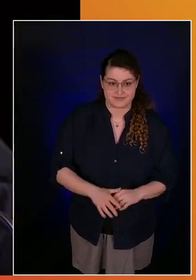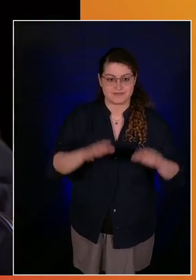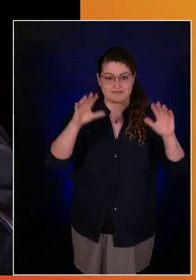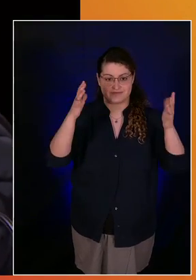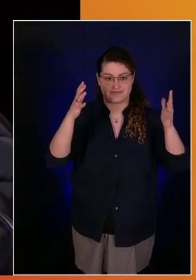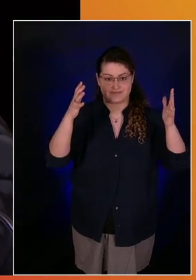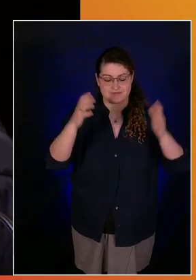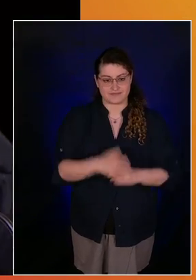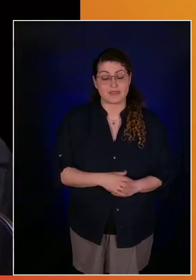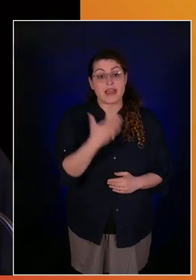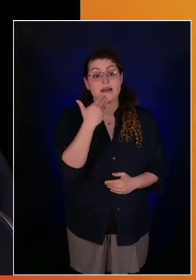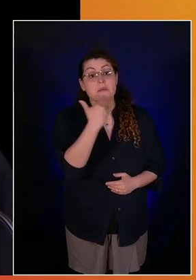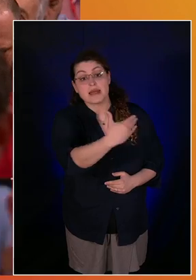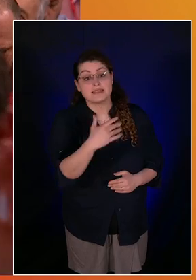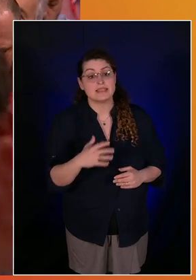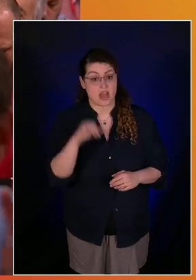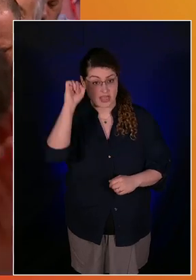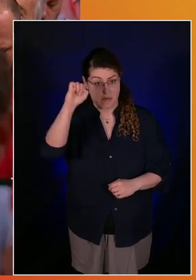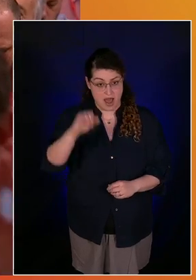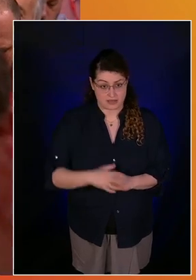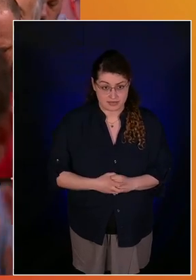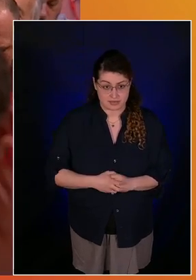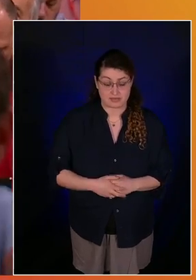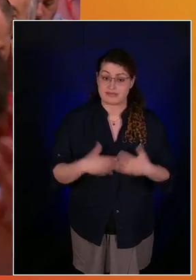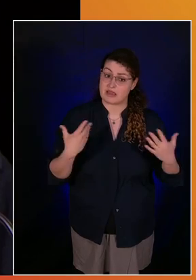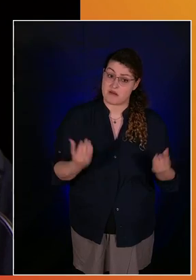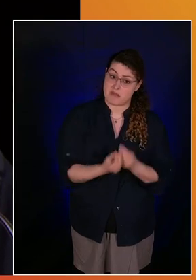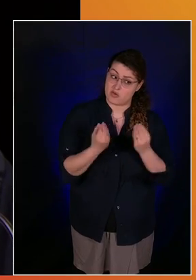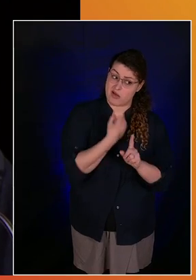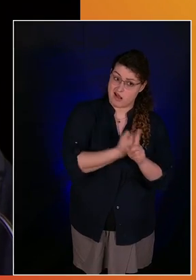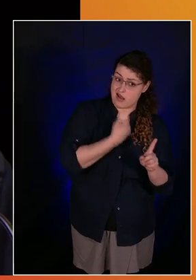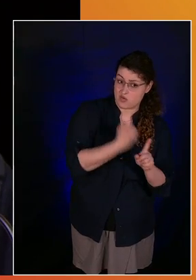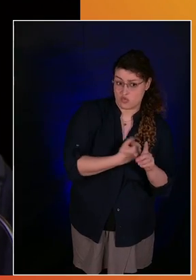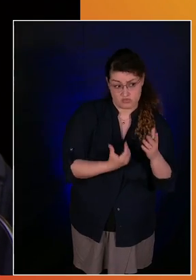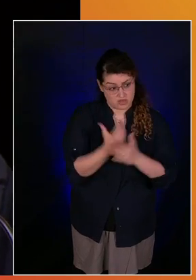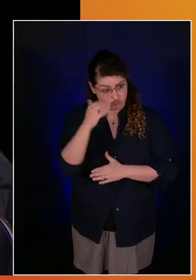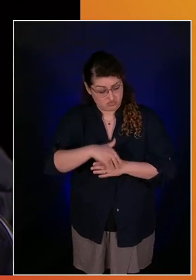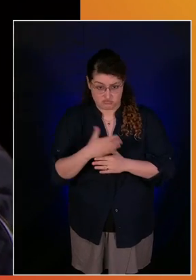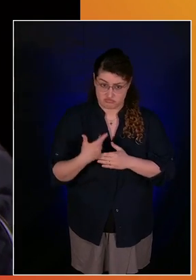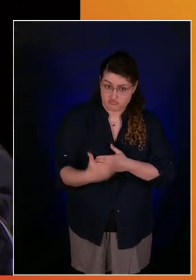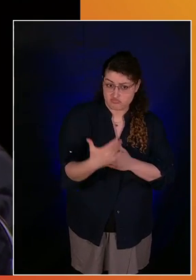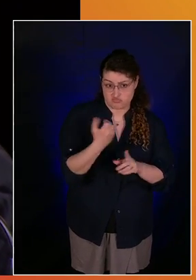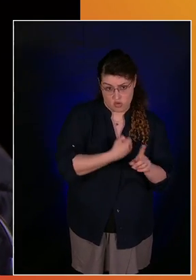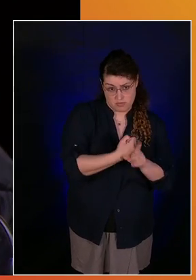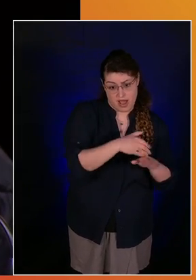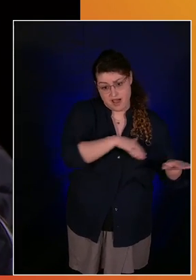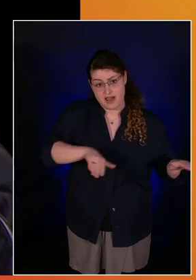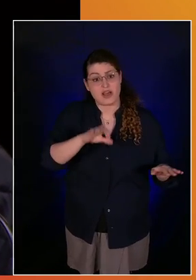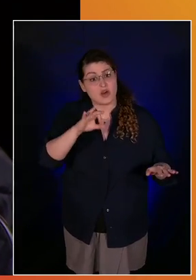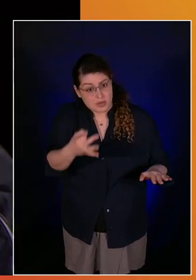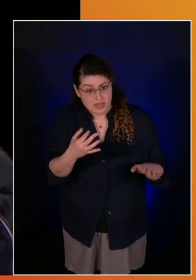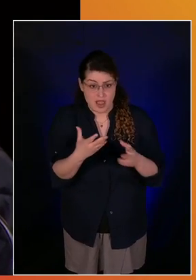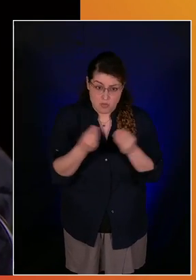les camarades malheureusement avec cette lutte et tous les combats qui sont menés aujourd'hui s'accompagne aussi beaucoup de